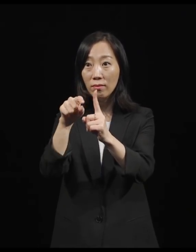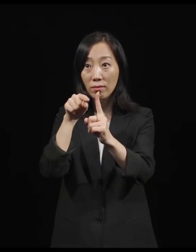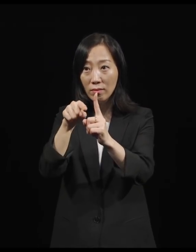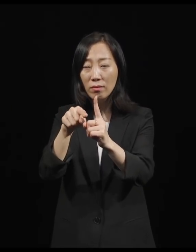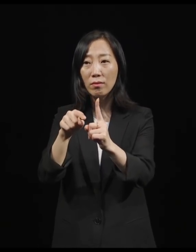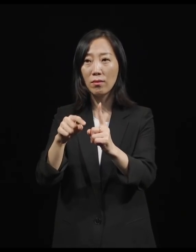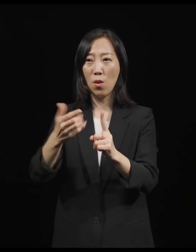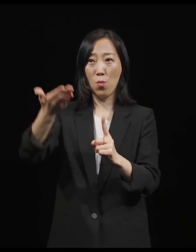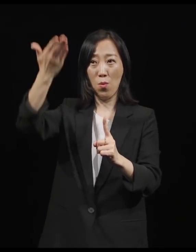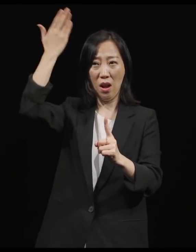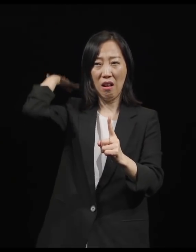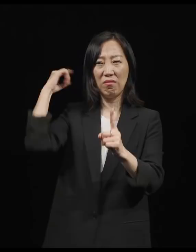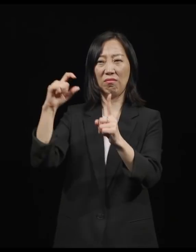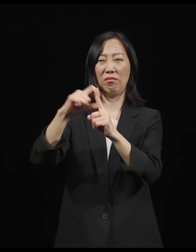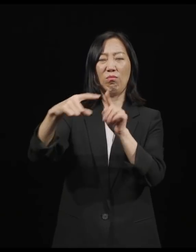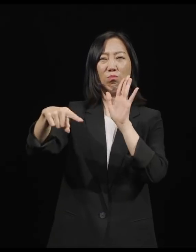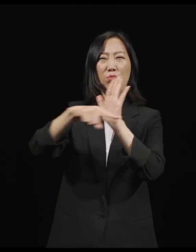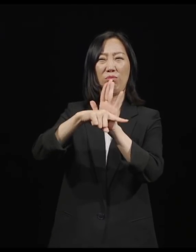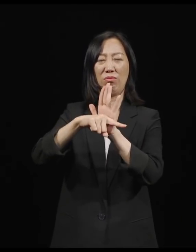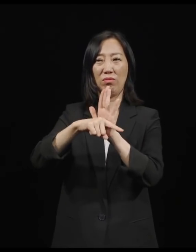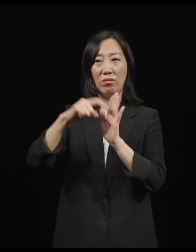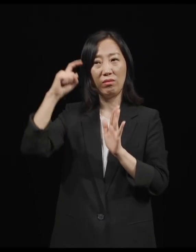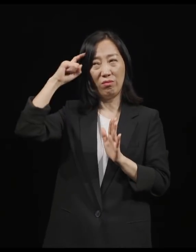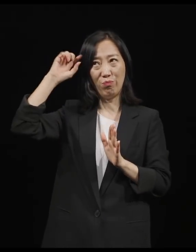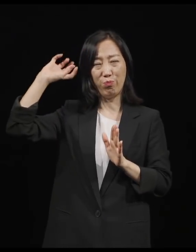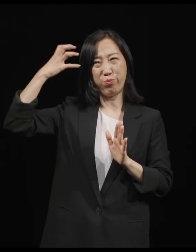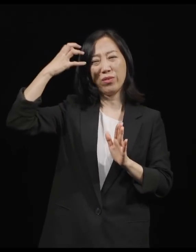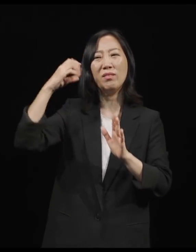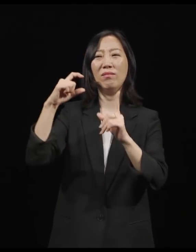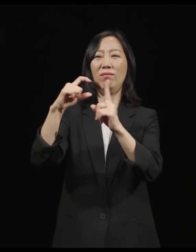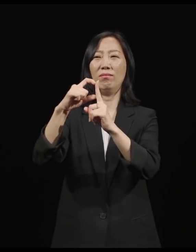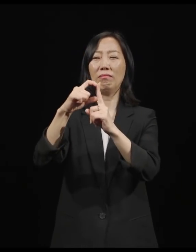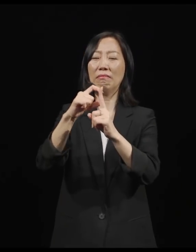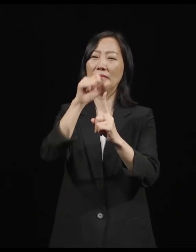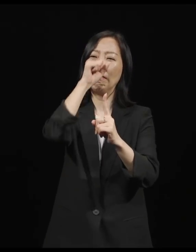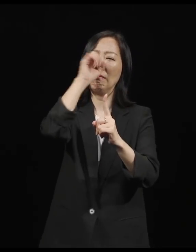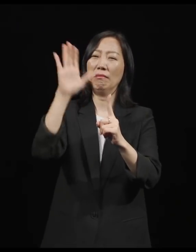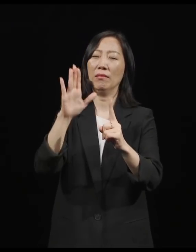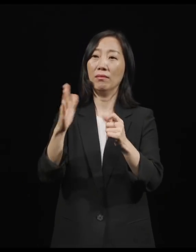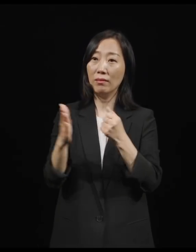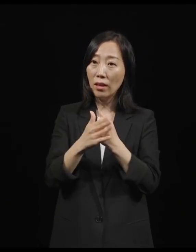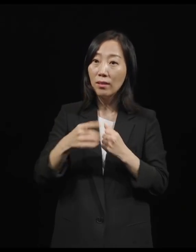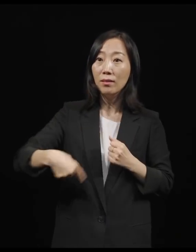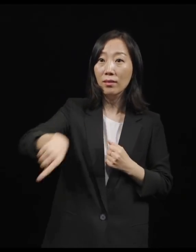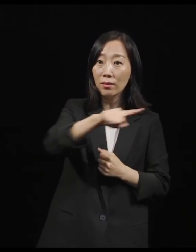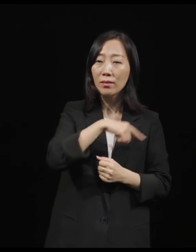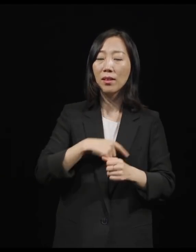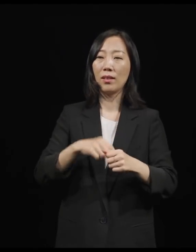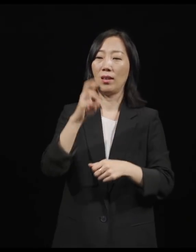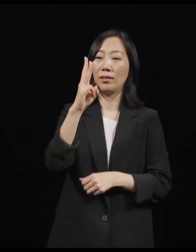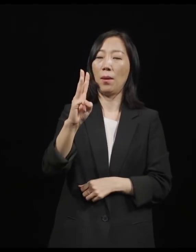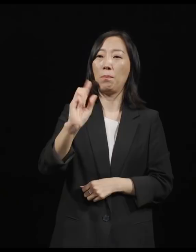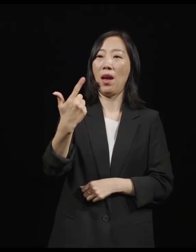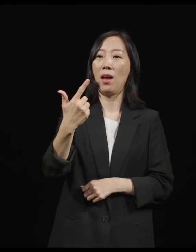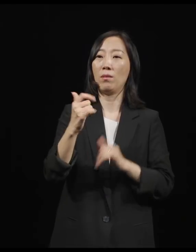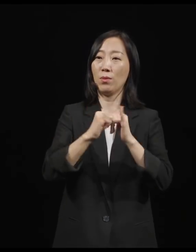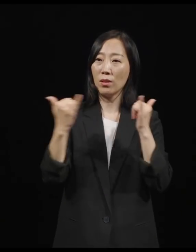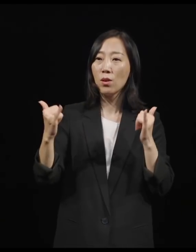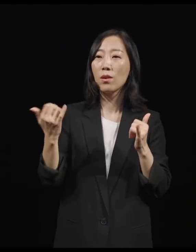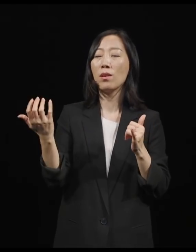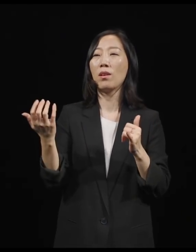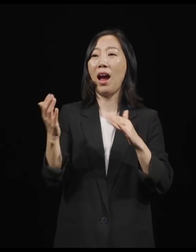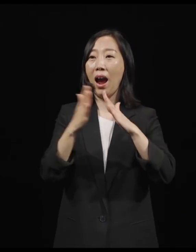정신분열증으로 불리던 이 단어는 어감이 너무 좋지 않아서 3,600명의 환자와 가족들이 서명운동을